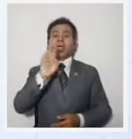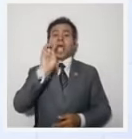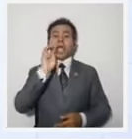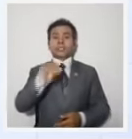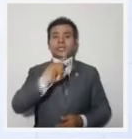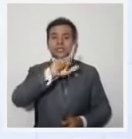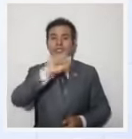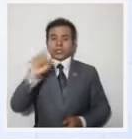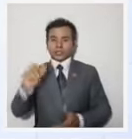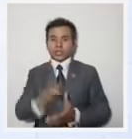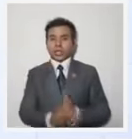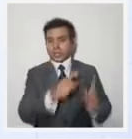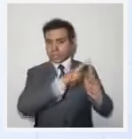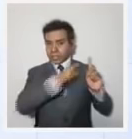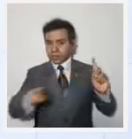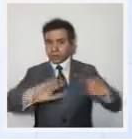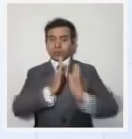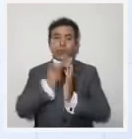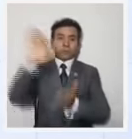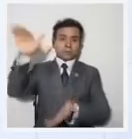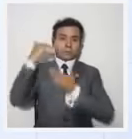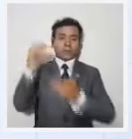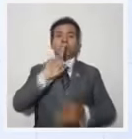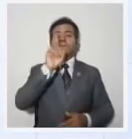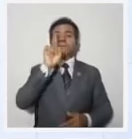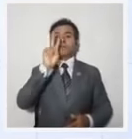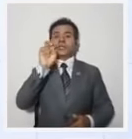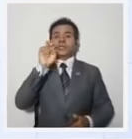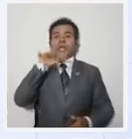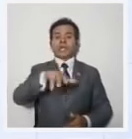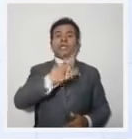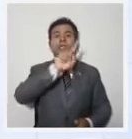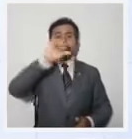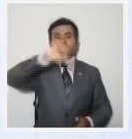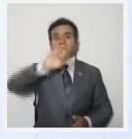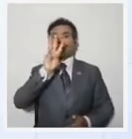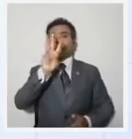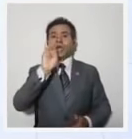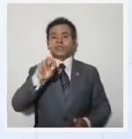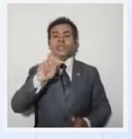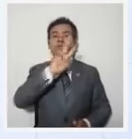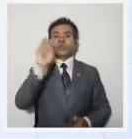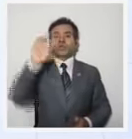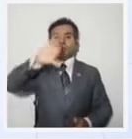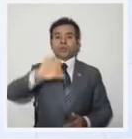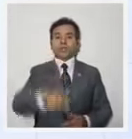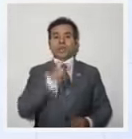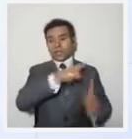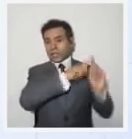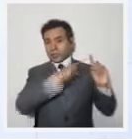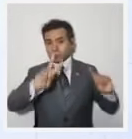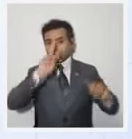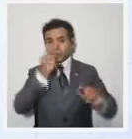22800 এবং 24 ঘন্টায় বিতরণ হয়েছে 22700। এ পর্যন্ত সংগ্রহ হয়েছে